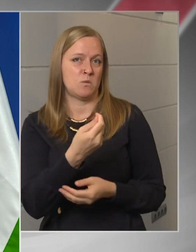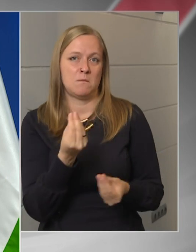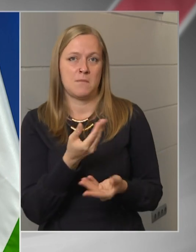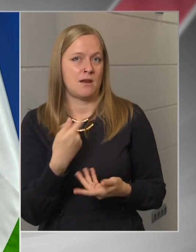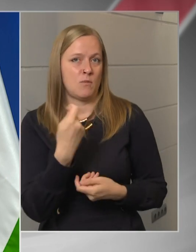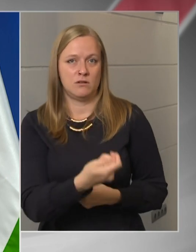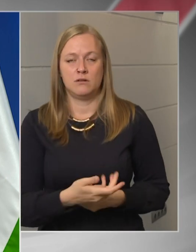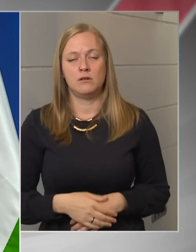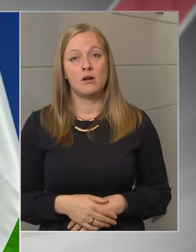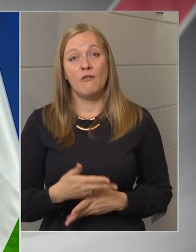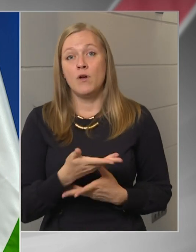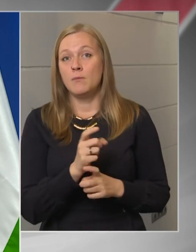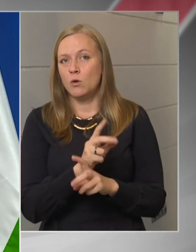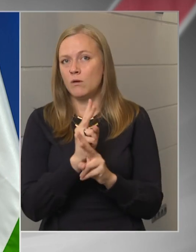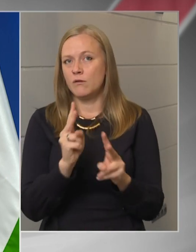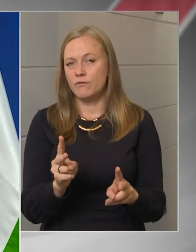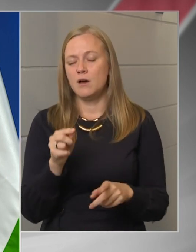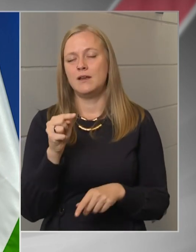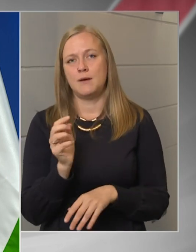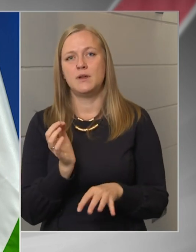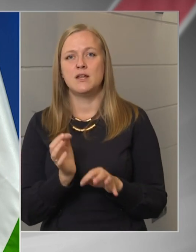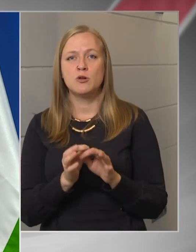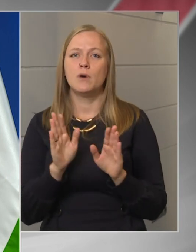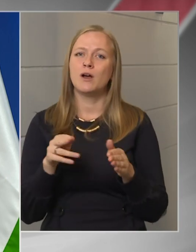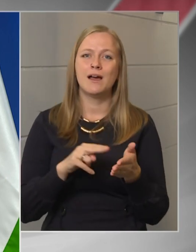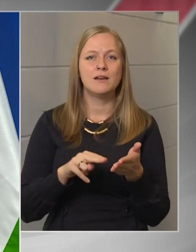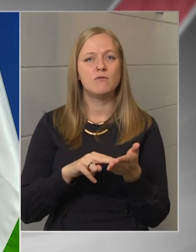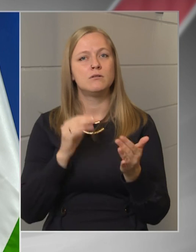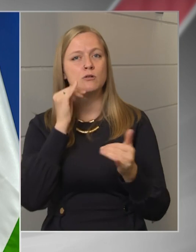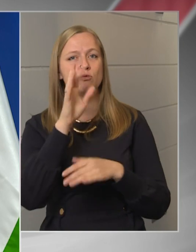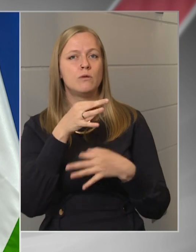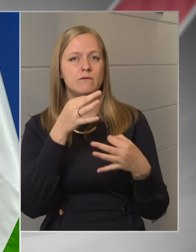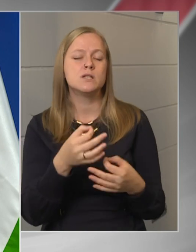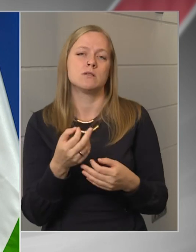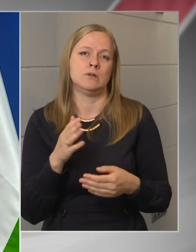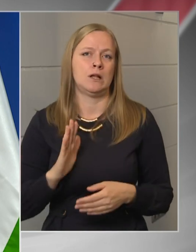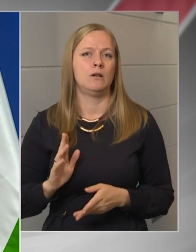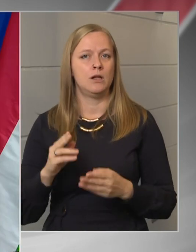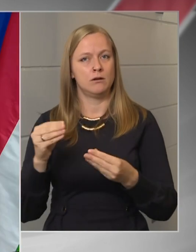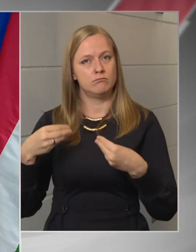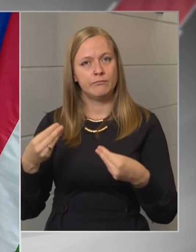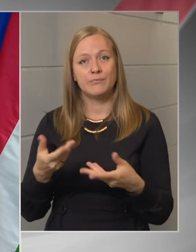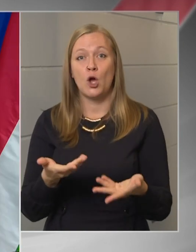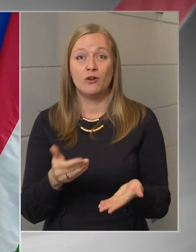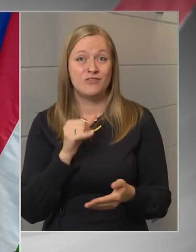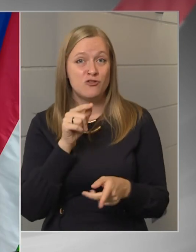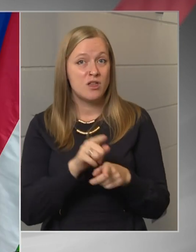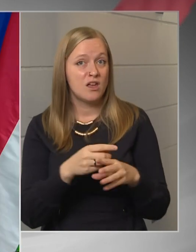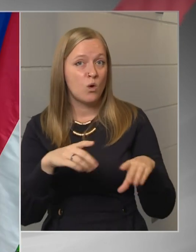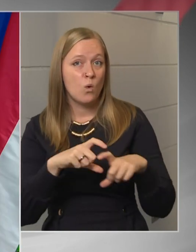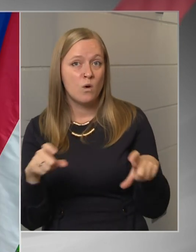Ha ennek van valami oka, akkor ezt ebben az esetben utána hivatalos útról van szó idene közölni, ha meg nincs, akkor még inkább értékelhetetlen,